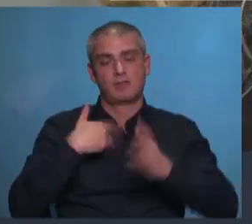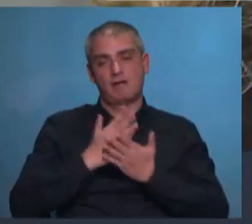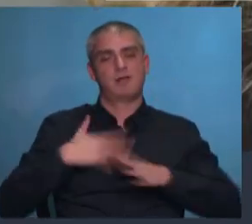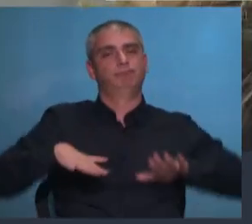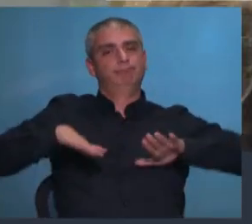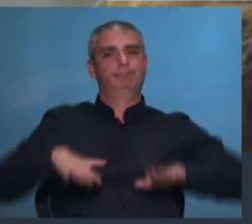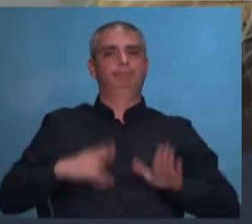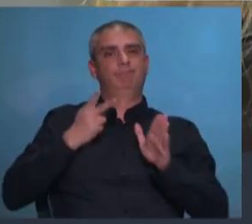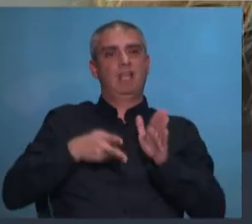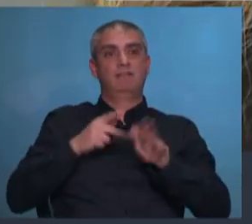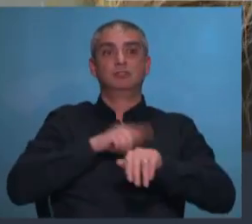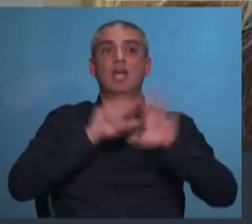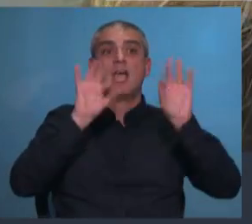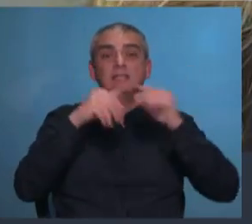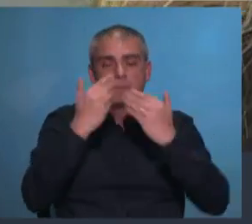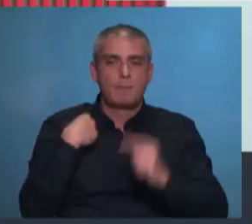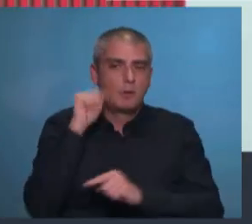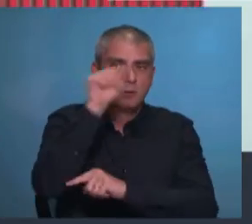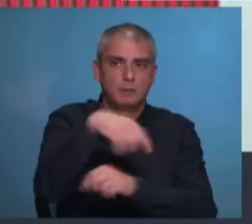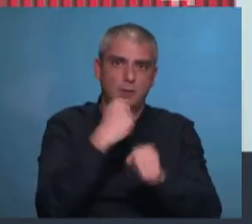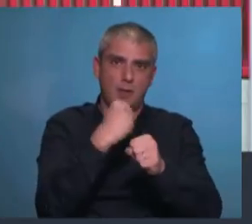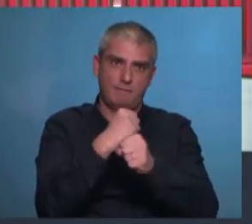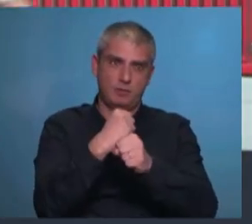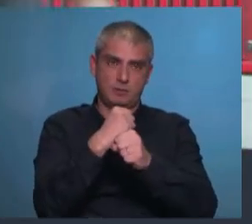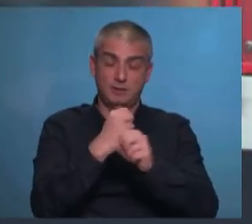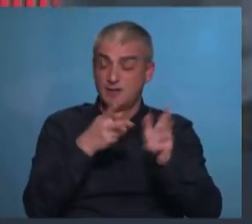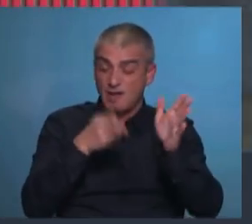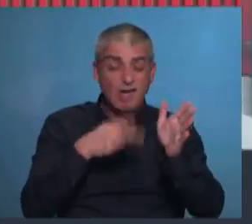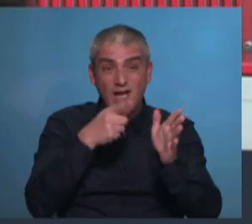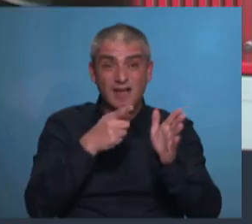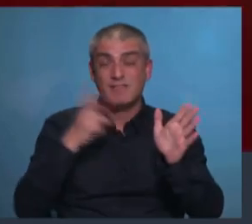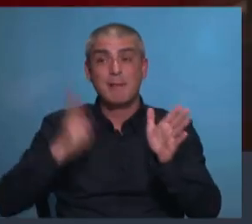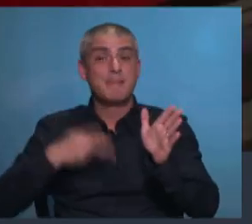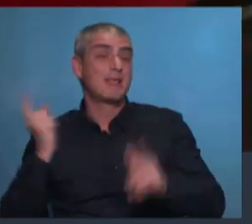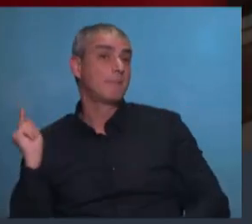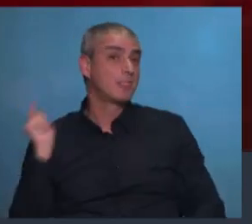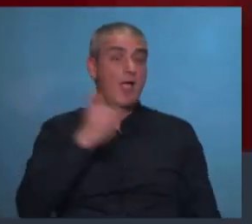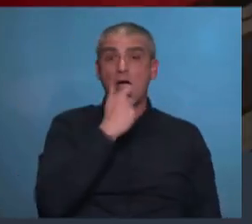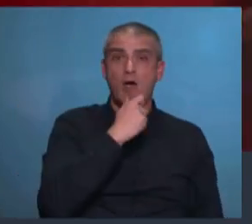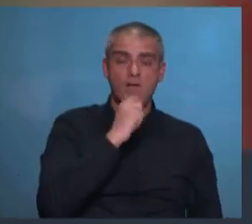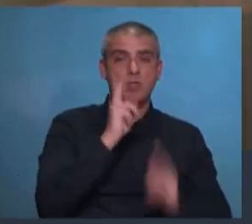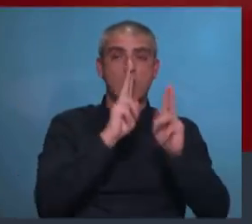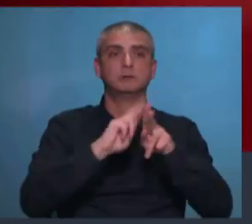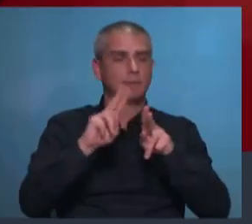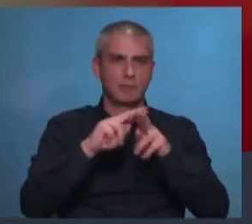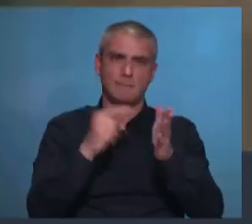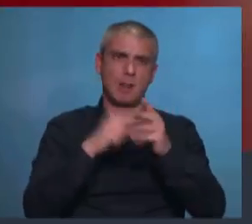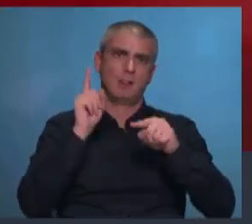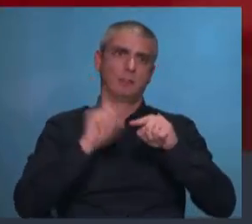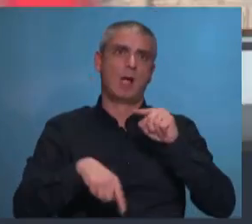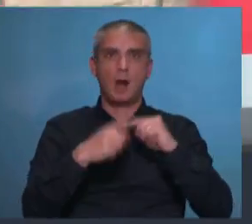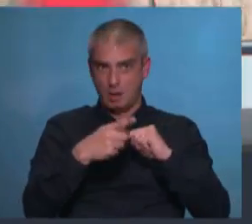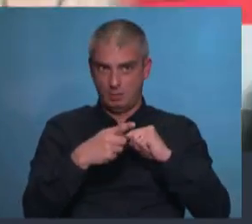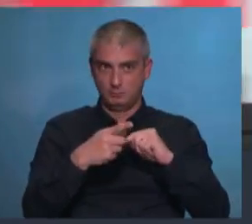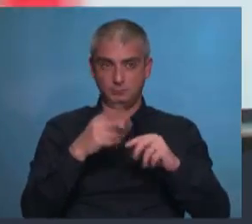הרכבת, 10:00 דרכתי בעבודה. רכבת מבנימינה לרחובות עוצרת בנתניה עקב תקלה טכנית.